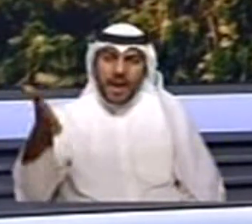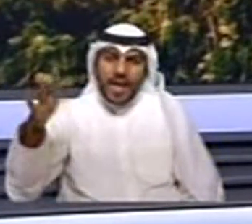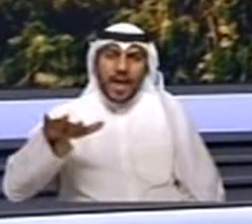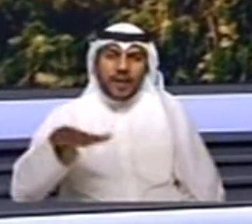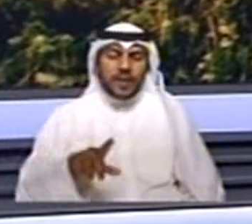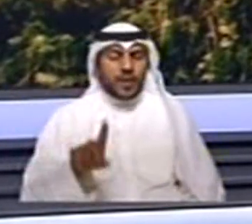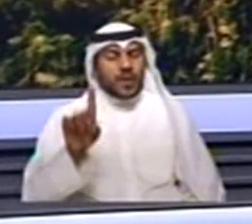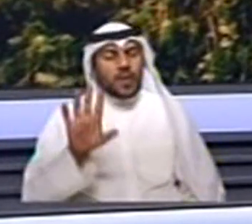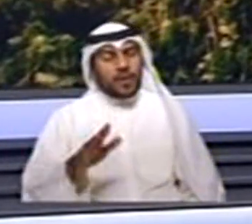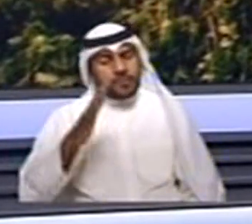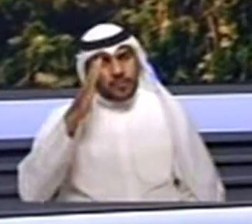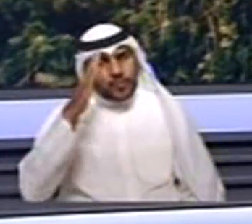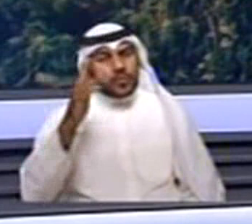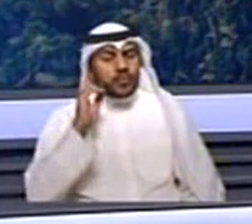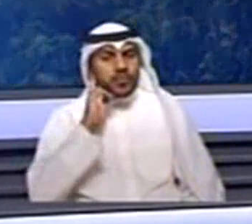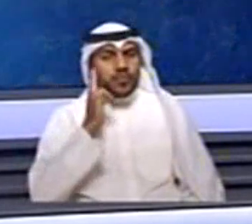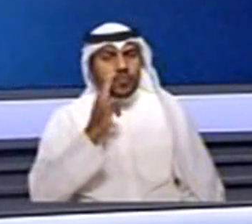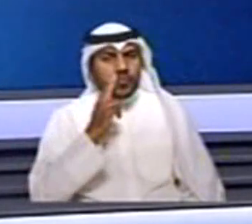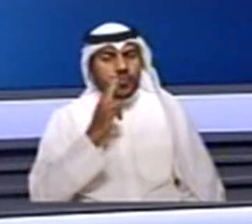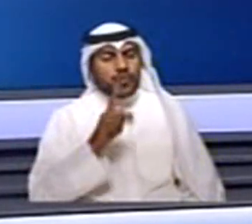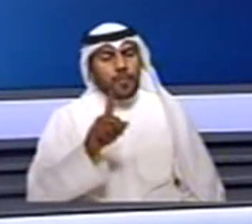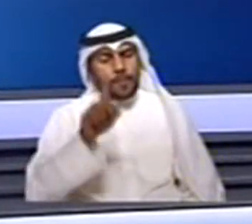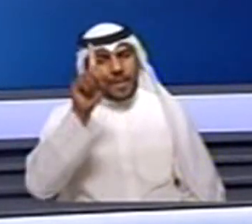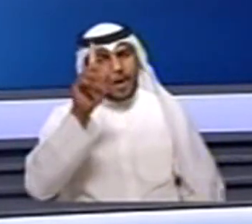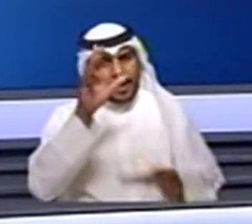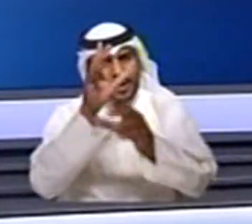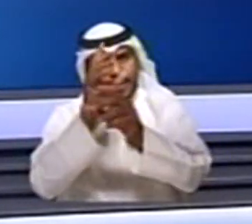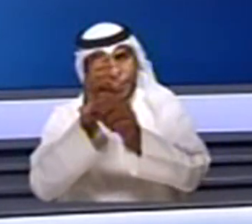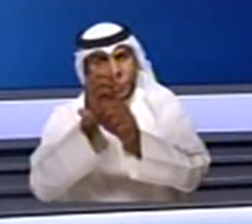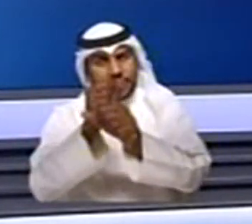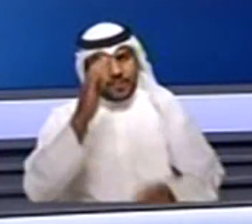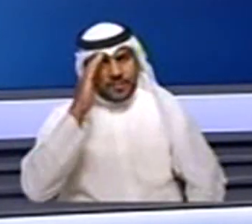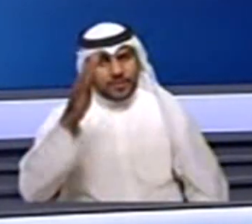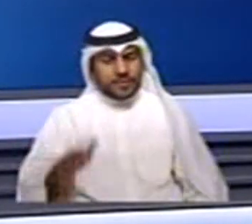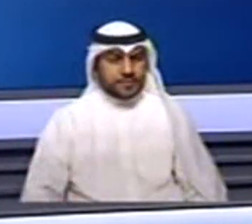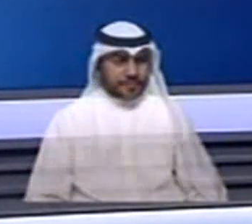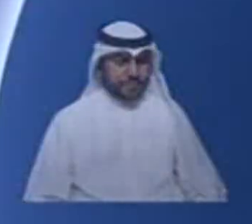الساحلية. نشرة الجوية تنتهي، ولكن بعد درجات الحرارة للعواصم والمدن حول العالم.